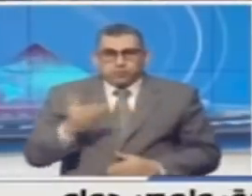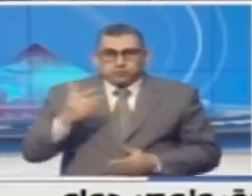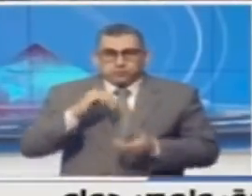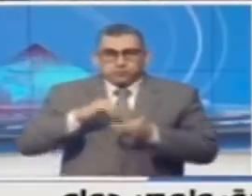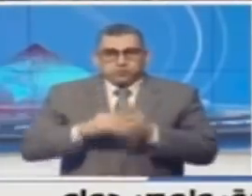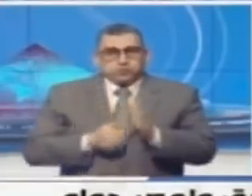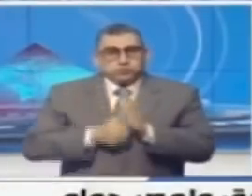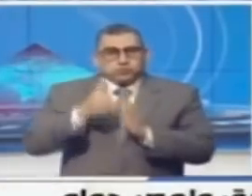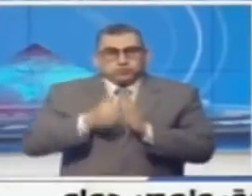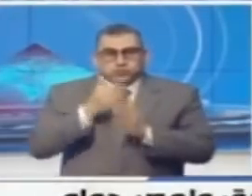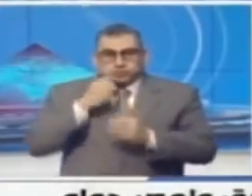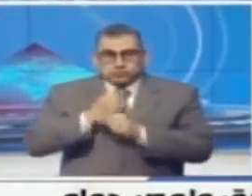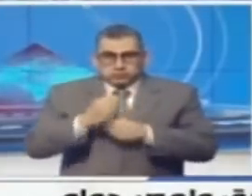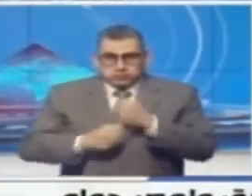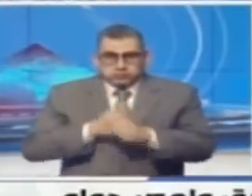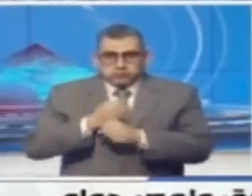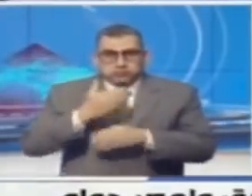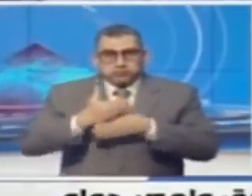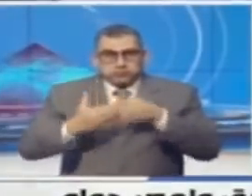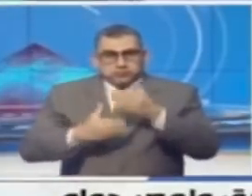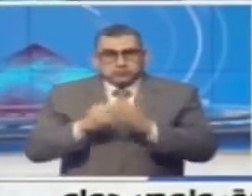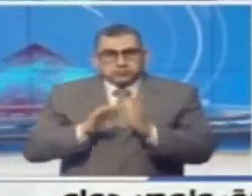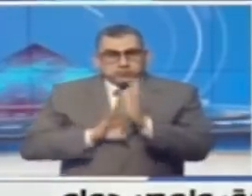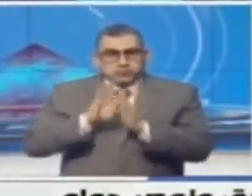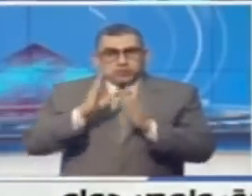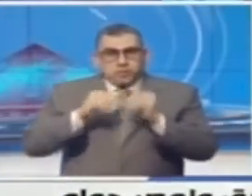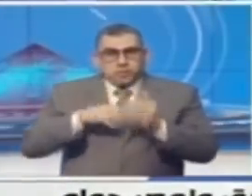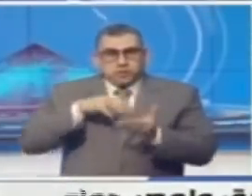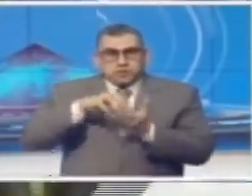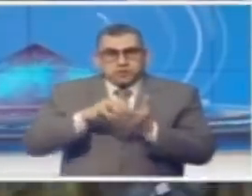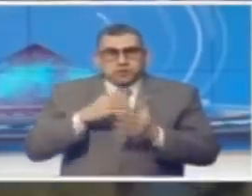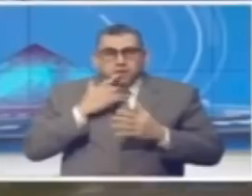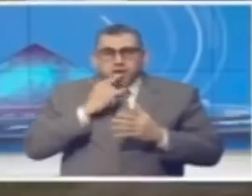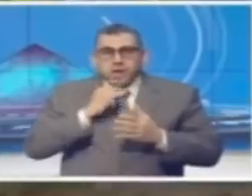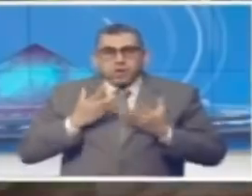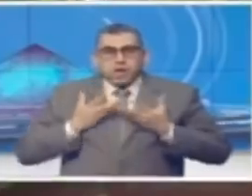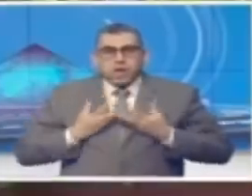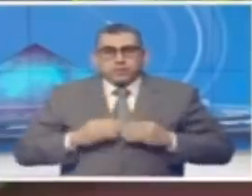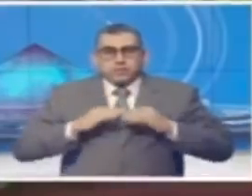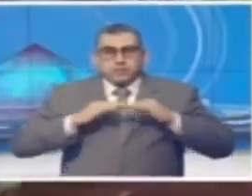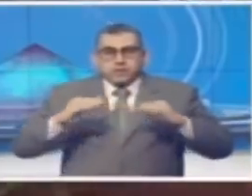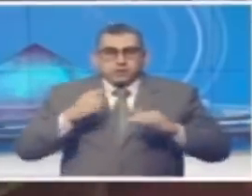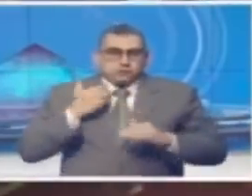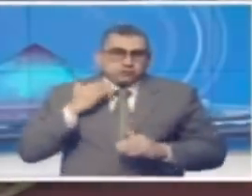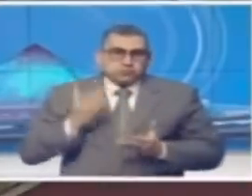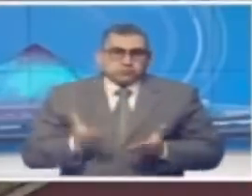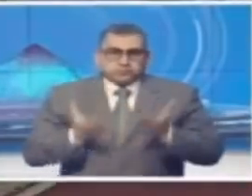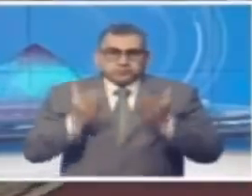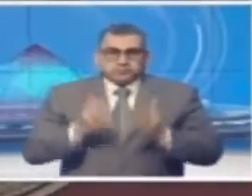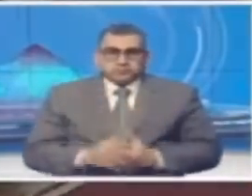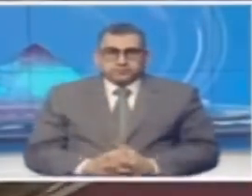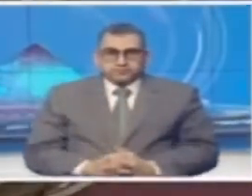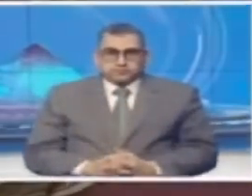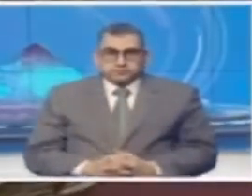بالتوفيق في مساعيها للبناء والتنمية وللدولة المصرية بدوام الأمن والاستقرار